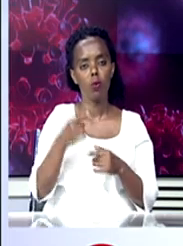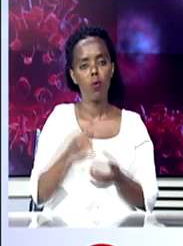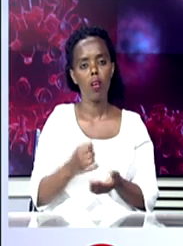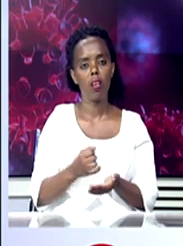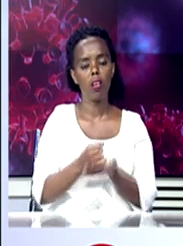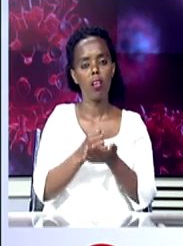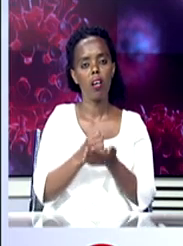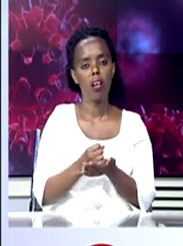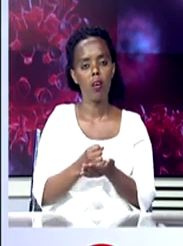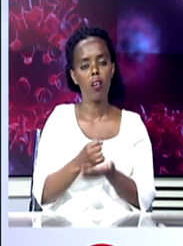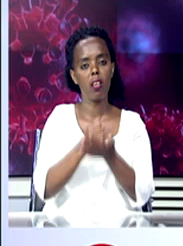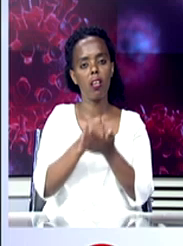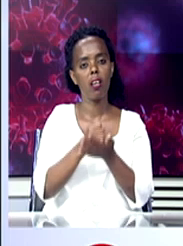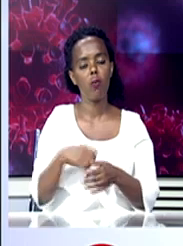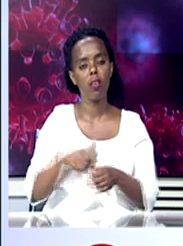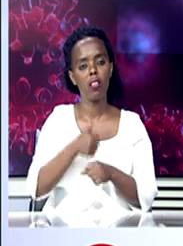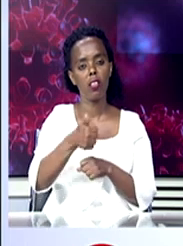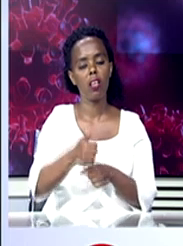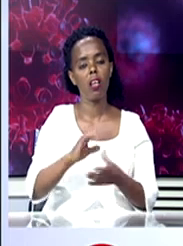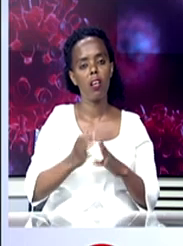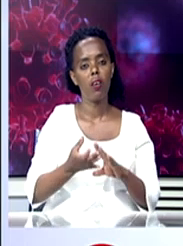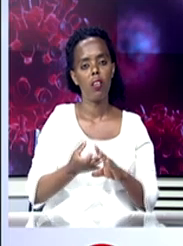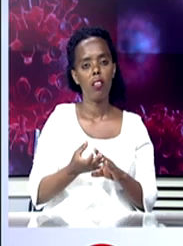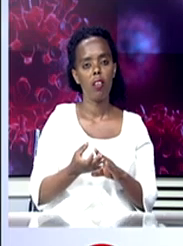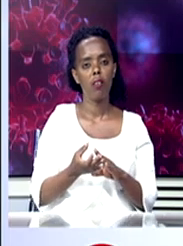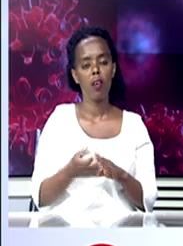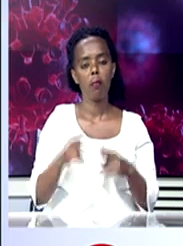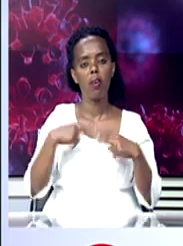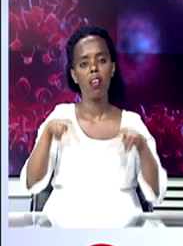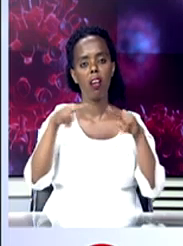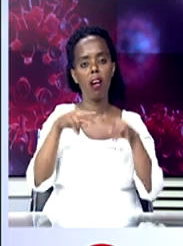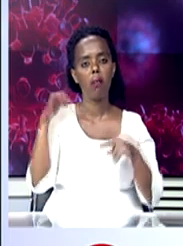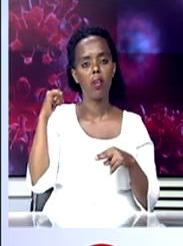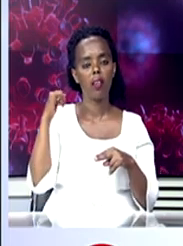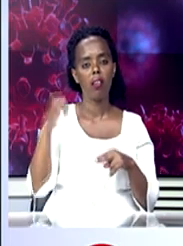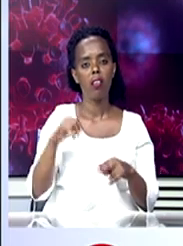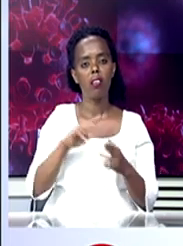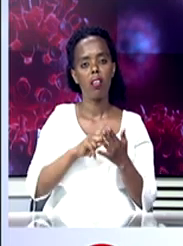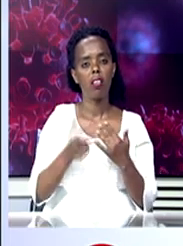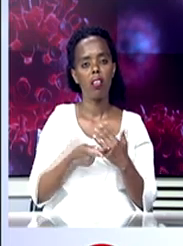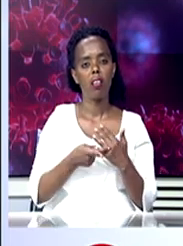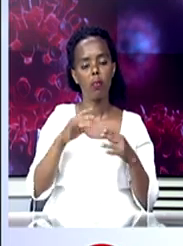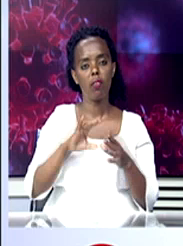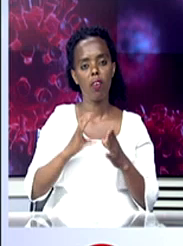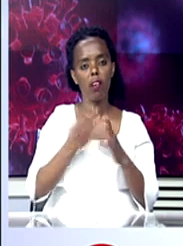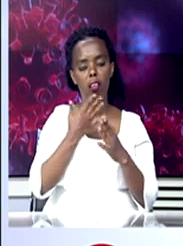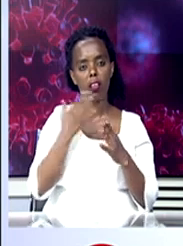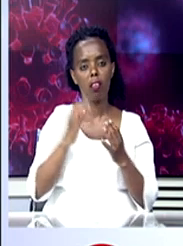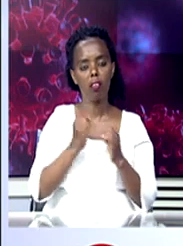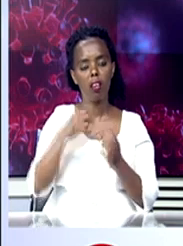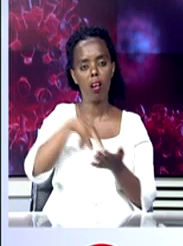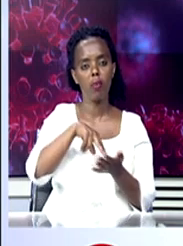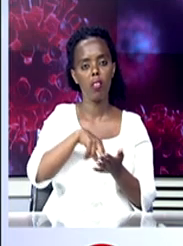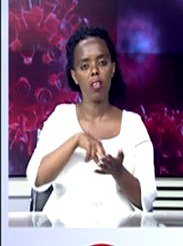hirkoo taanaadha, wal deeggarraadha, waliin ceenaadha. Kanaaf miidiyaaleen biroos sagantaa akkasii kana bifaan qindeessanii bifa